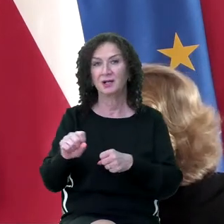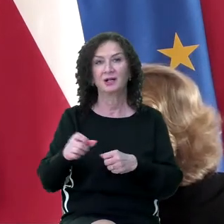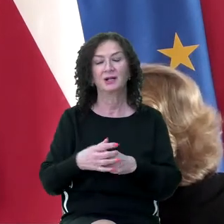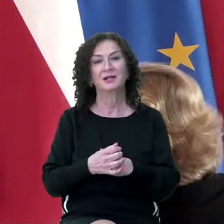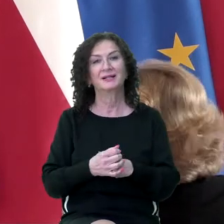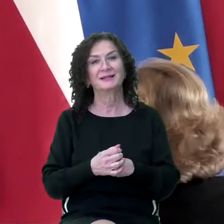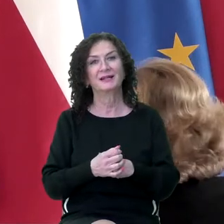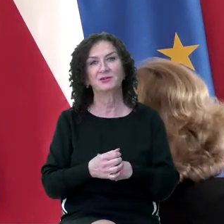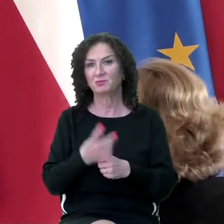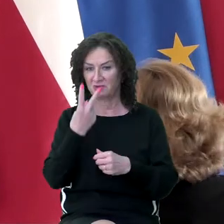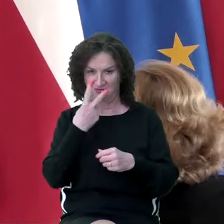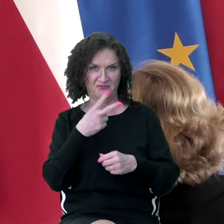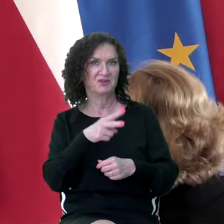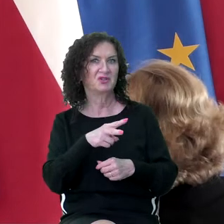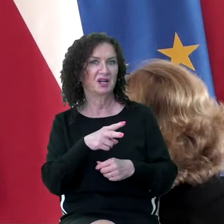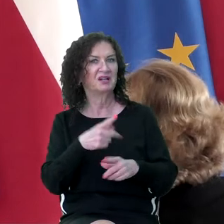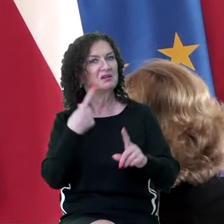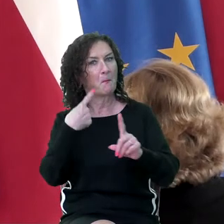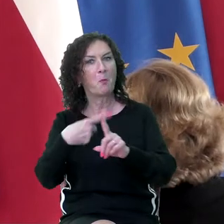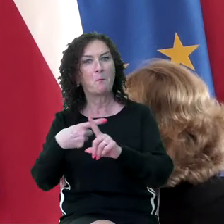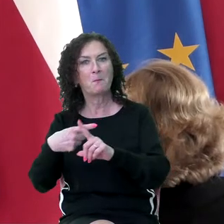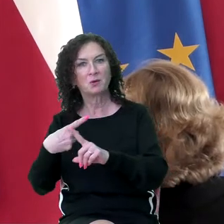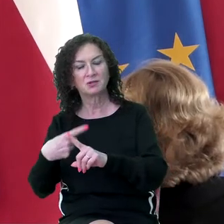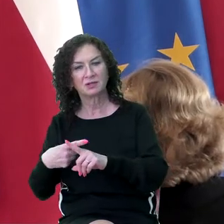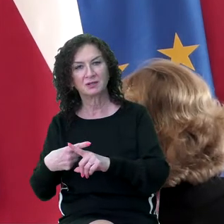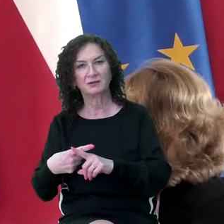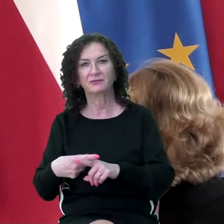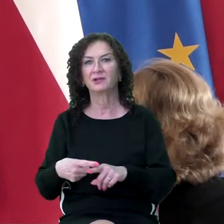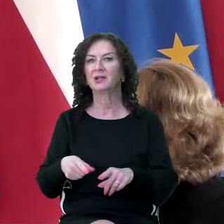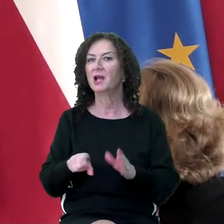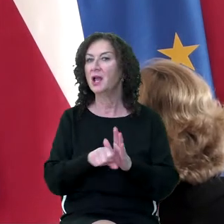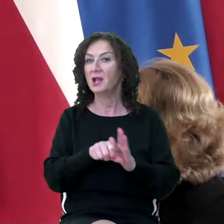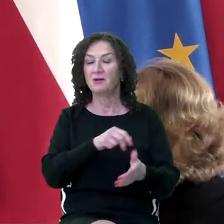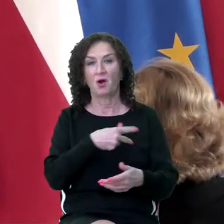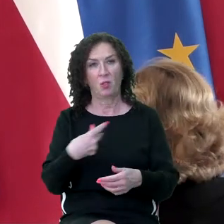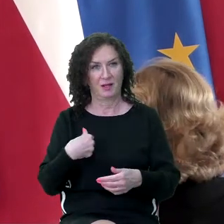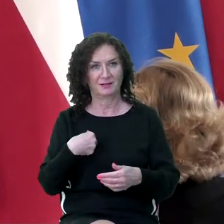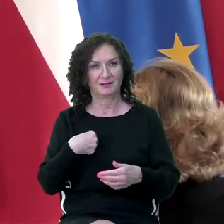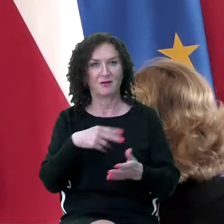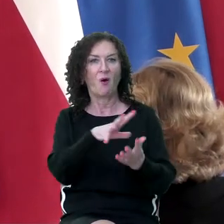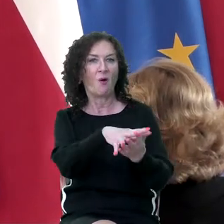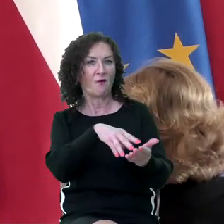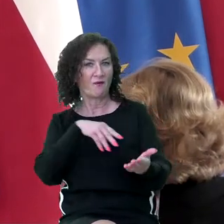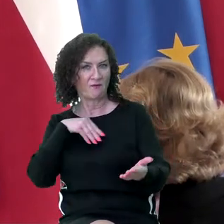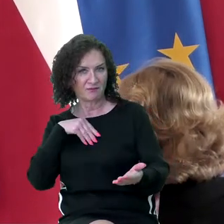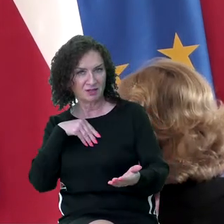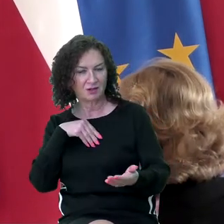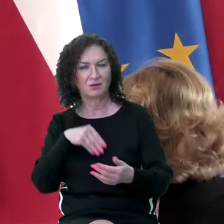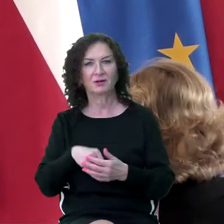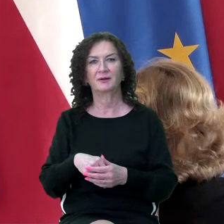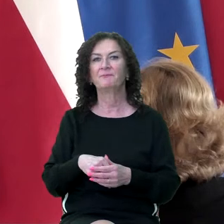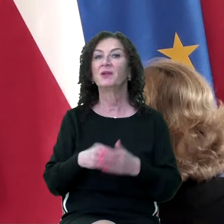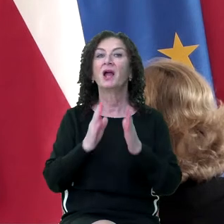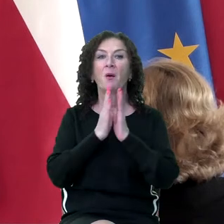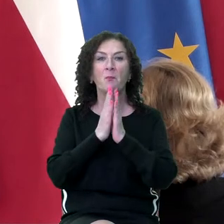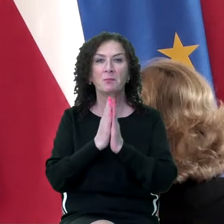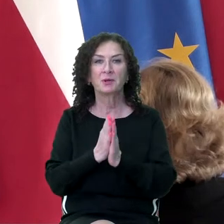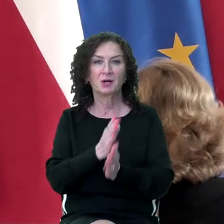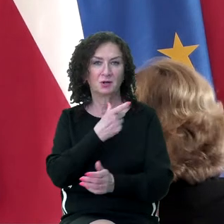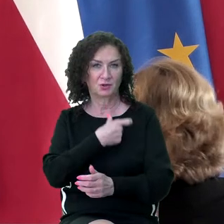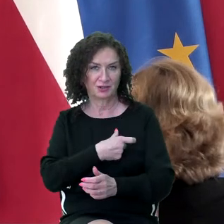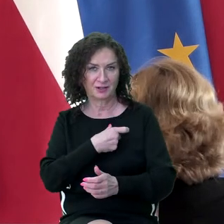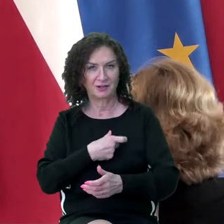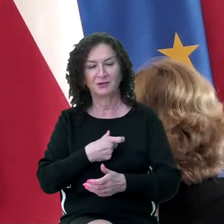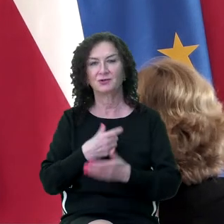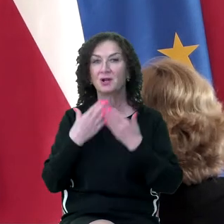jesteśmy dostrzegani pozytywnie i wręcz czerpane są od nas przykłady. Więc proszę serdecznie podziękować i złożyć